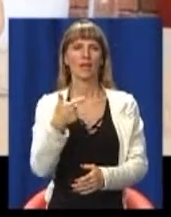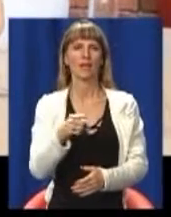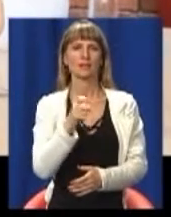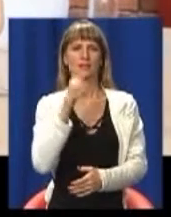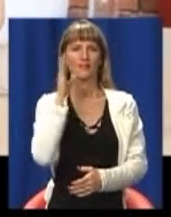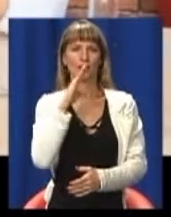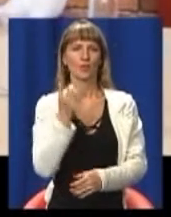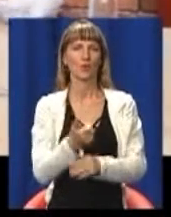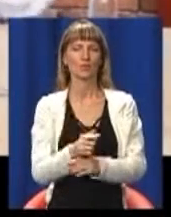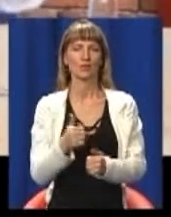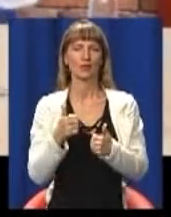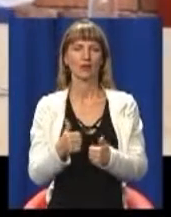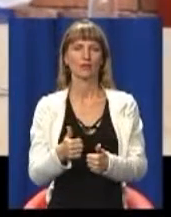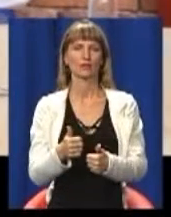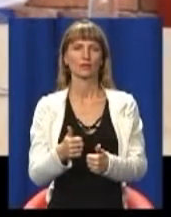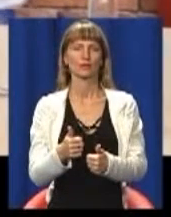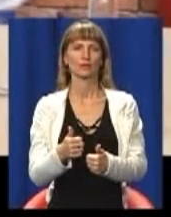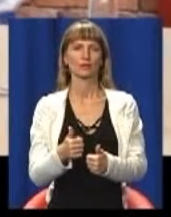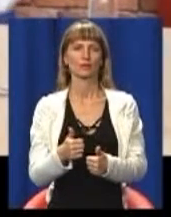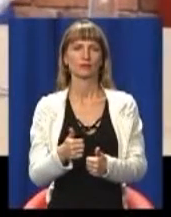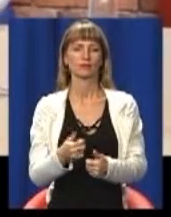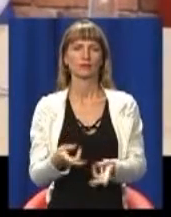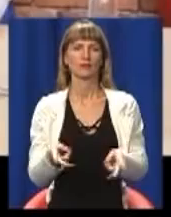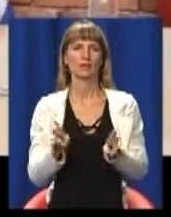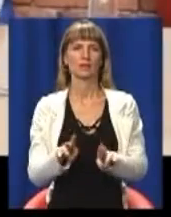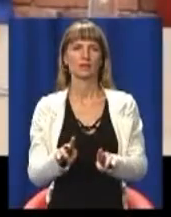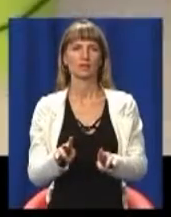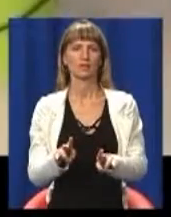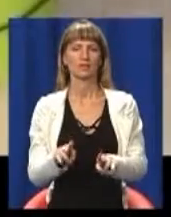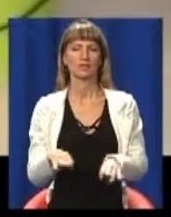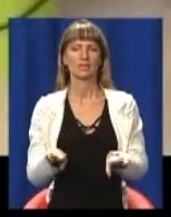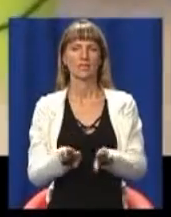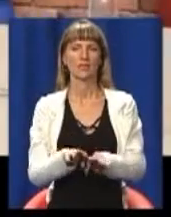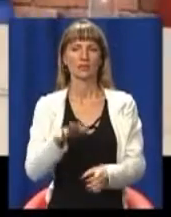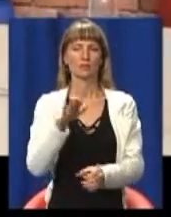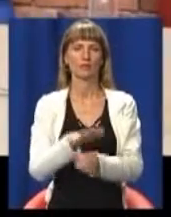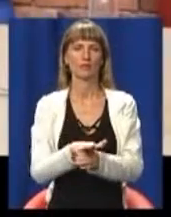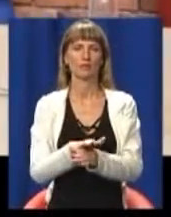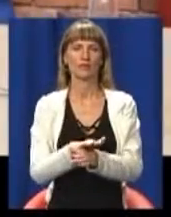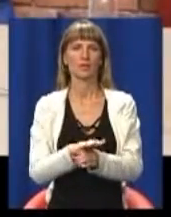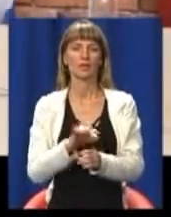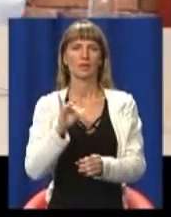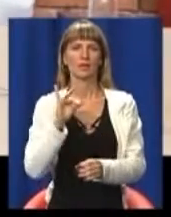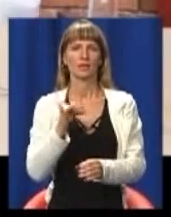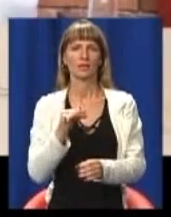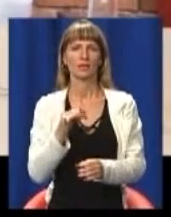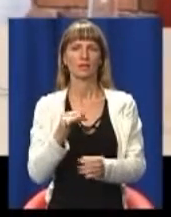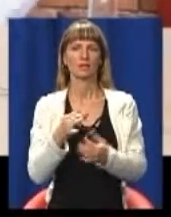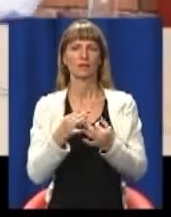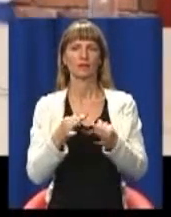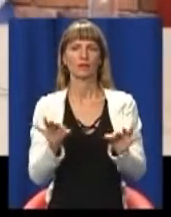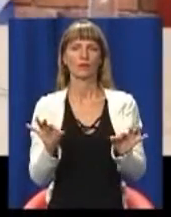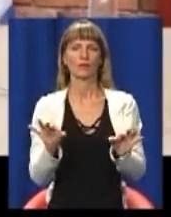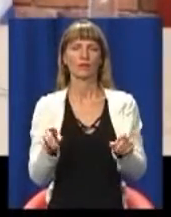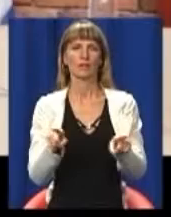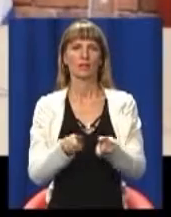води. Дуже добре, дуже добре. Тепер залишилось корком закрити. І виходить у нас от